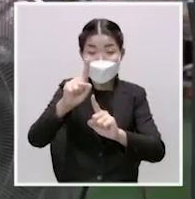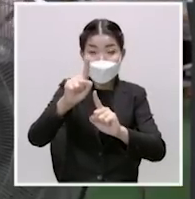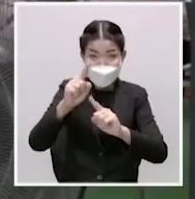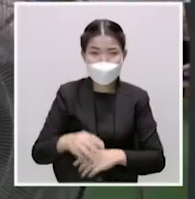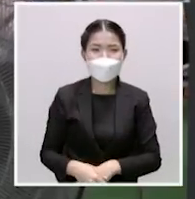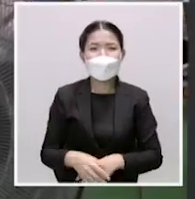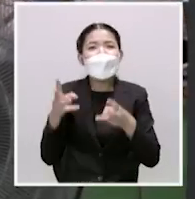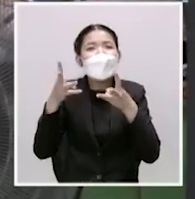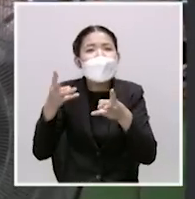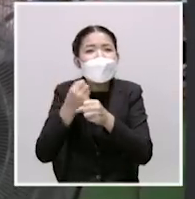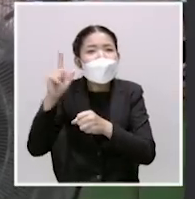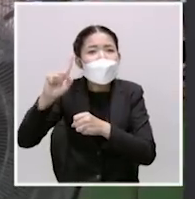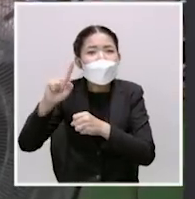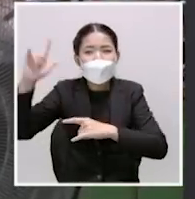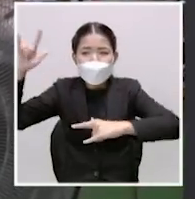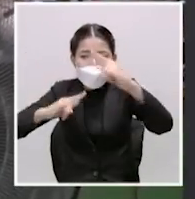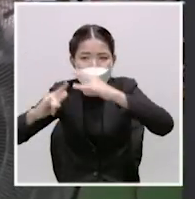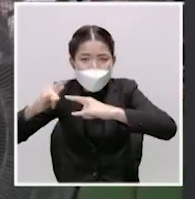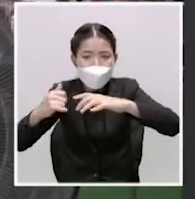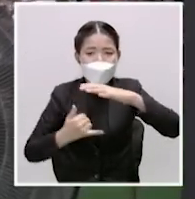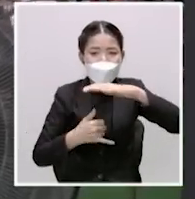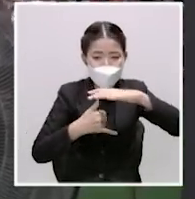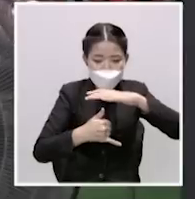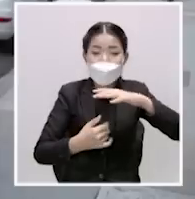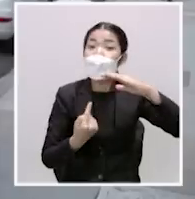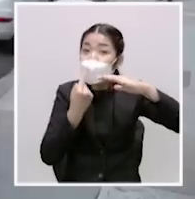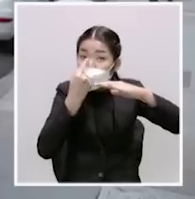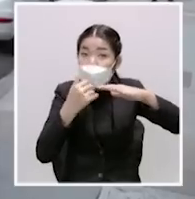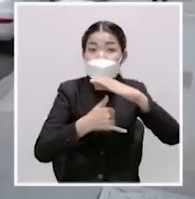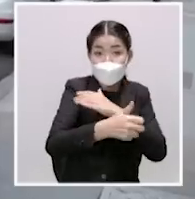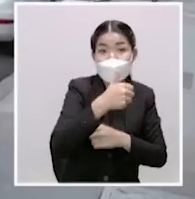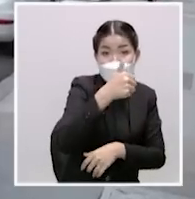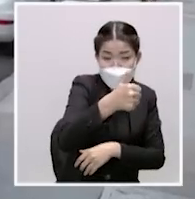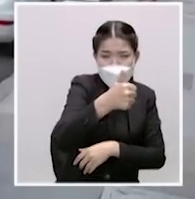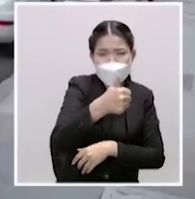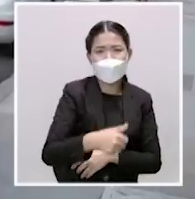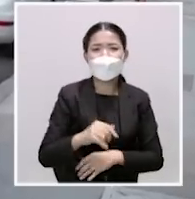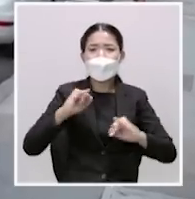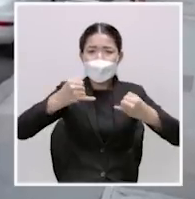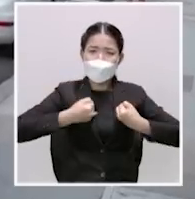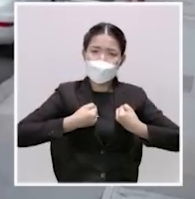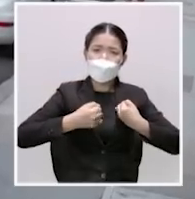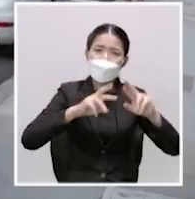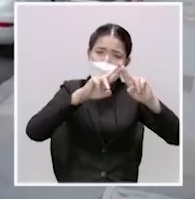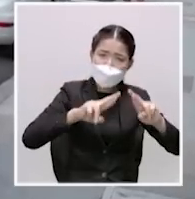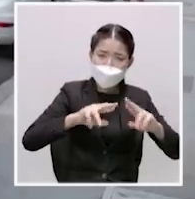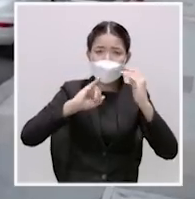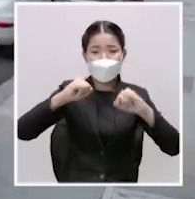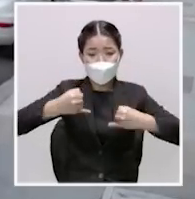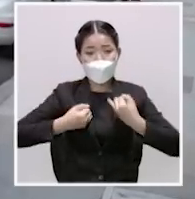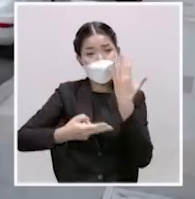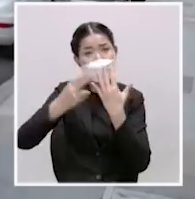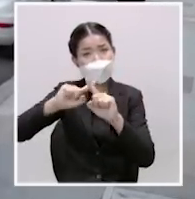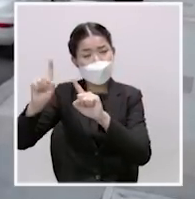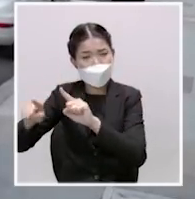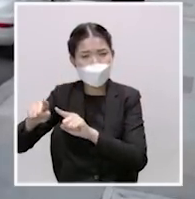ากลับมานะครับหลายกิจการนะครับก็เข้ามาเปิดเพราะมีความคาดหวังว่าเทสแอนด์โกเนี่ยจะเป็นตัวช่วยพวกเขาและประกอบกับช่ว